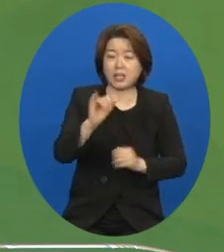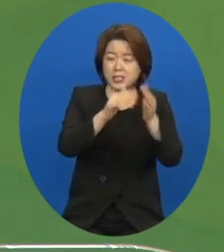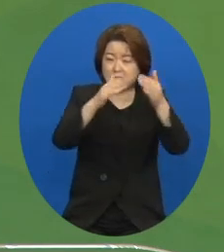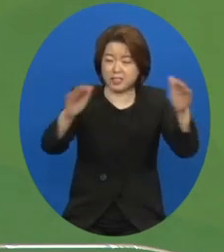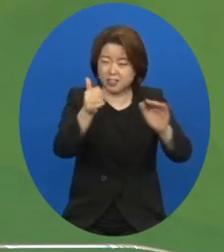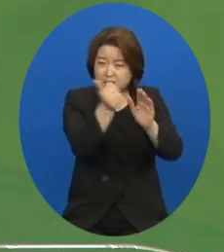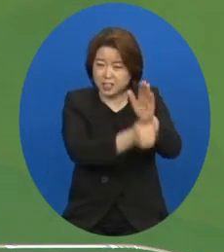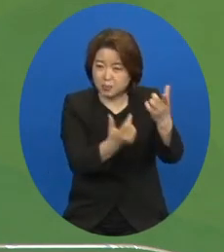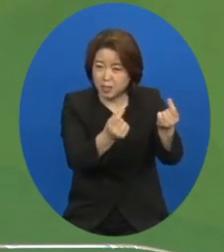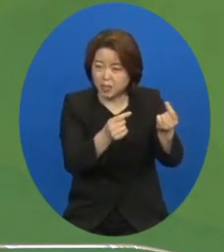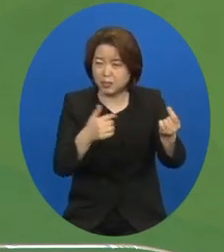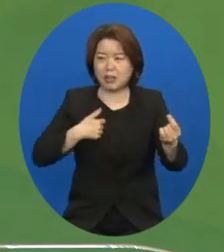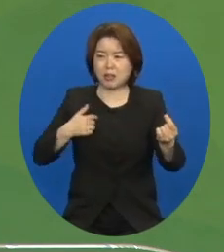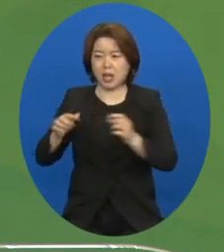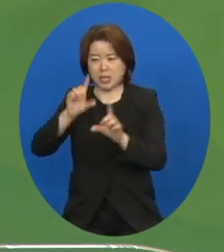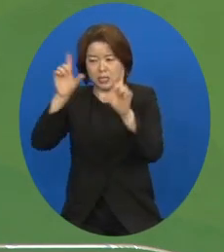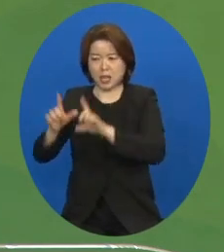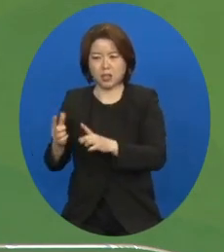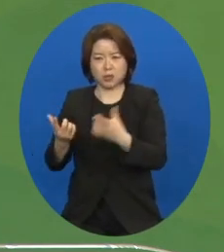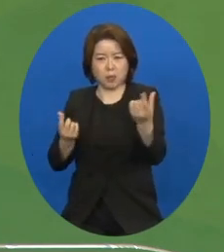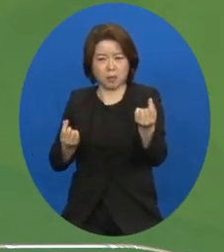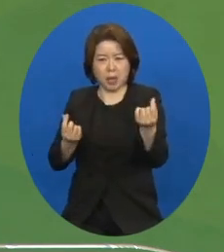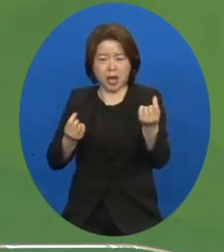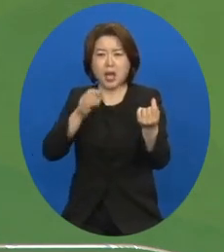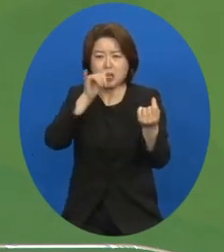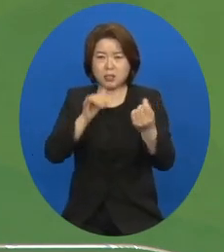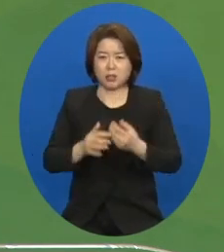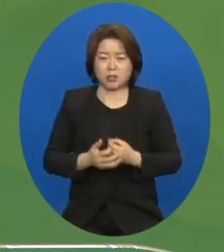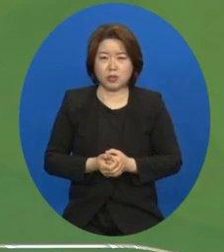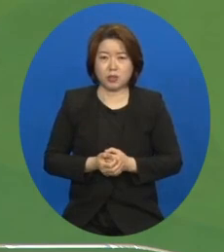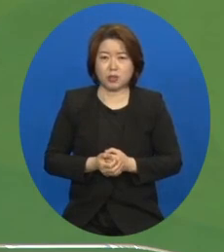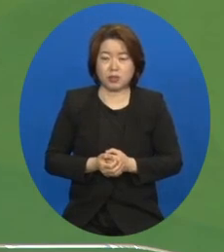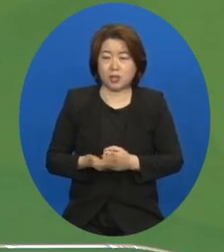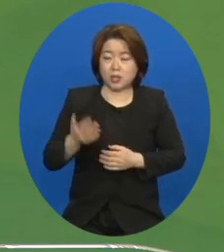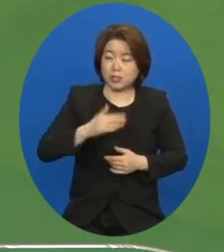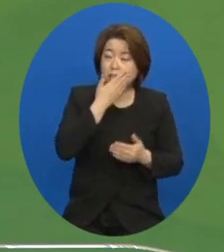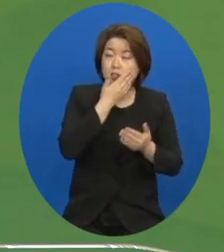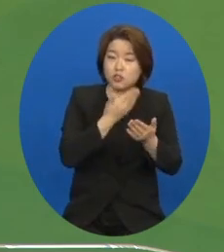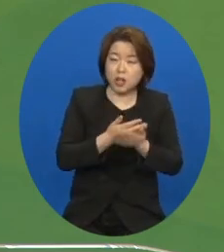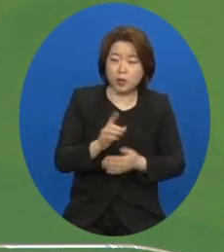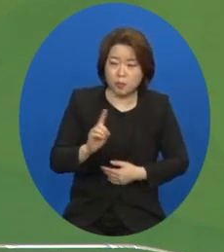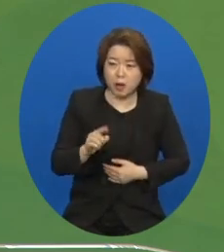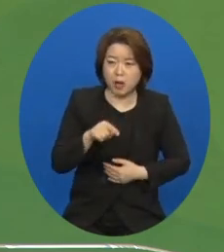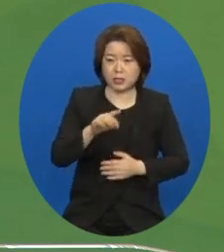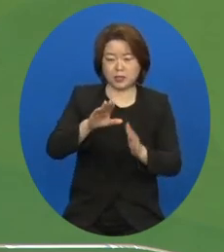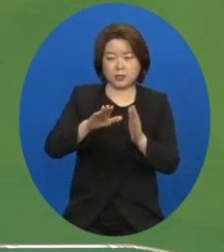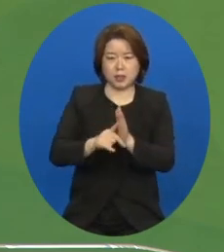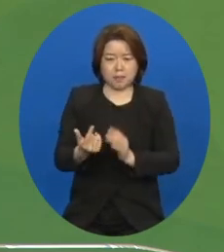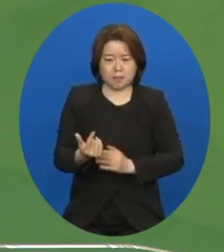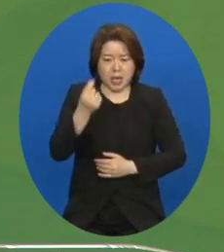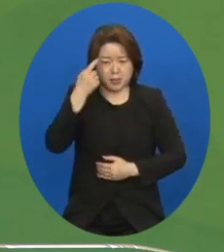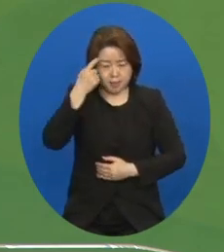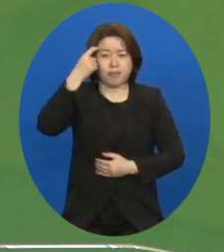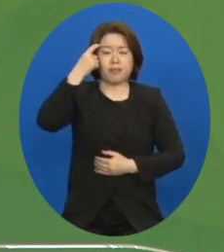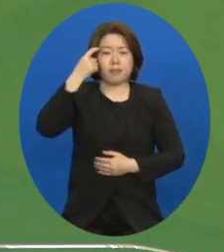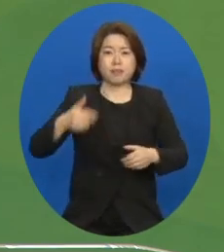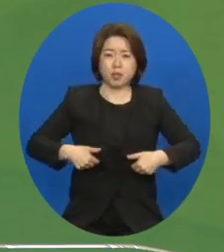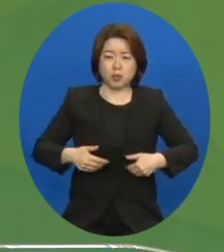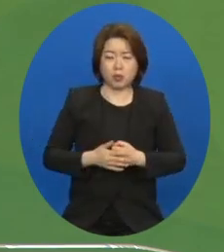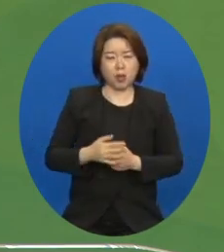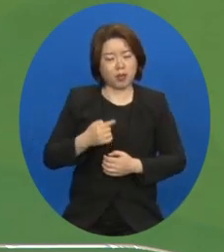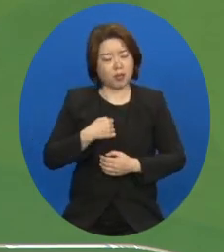계속 겪는 겁니다. 근데 중요한 것은 그때 빨리 깨달아 알아야 한다는 겁니다. 내게